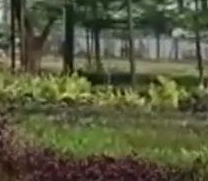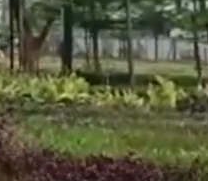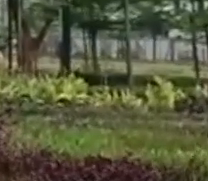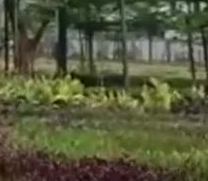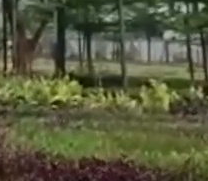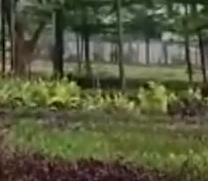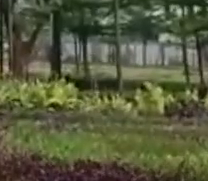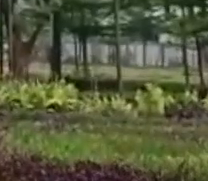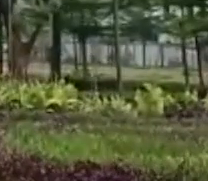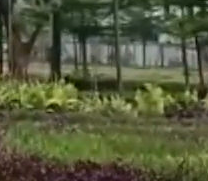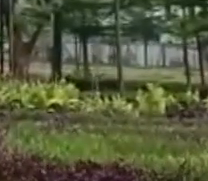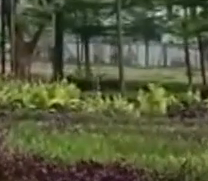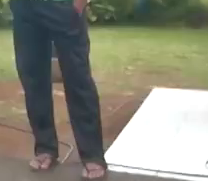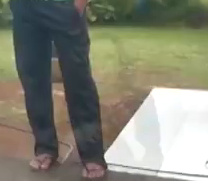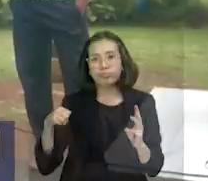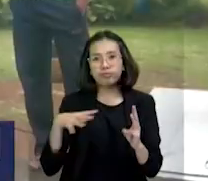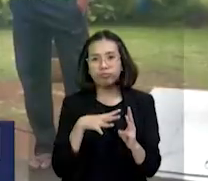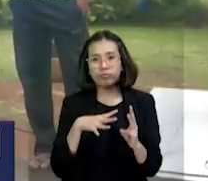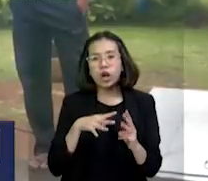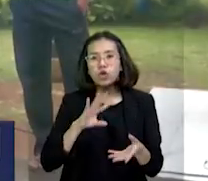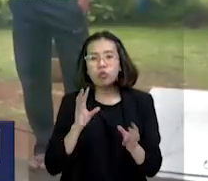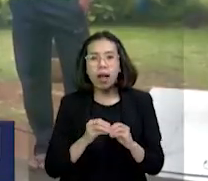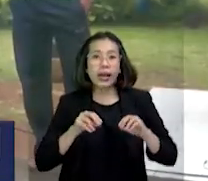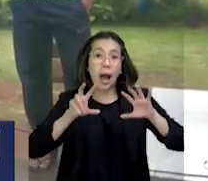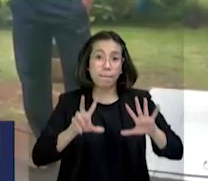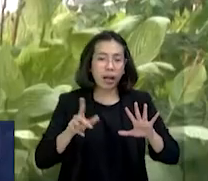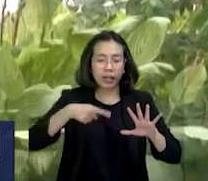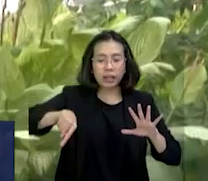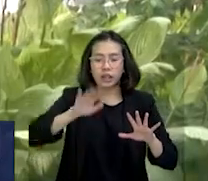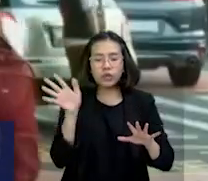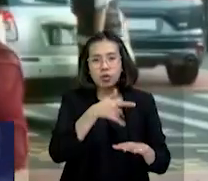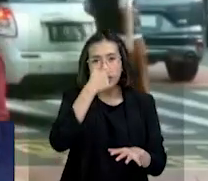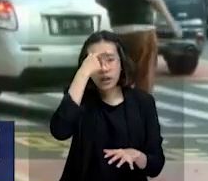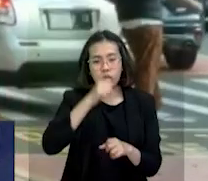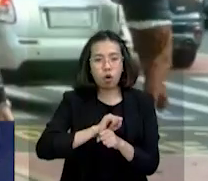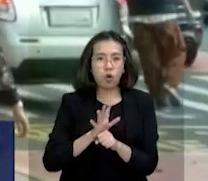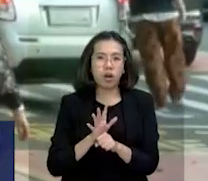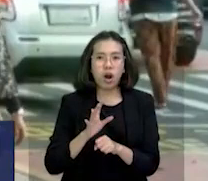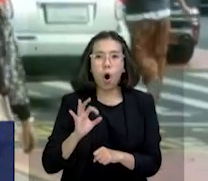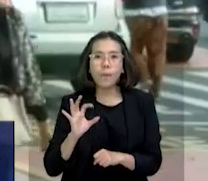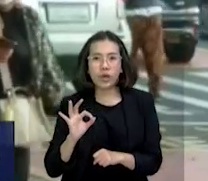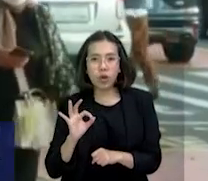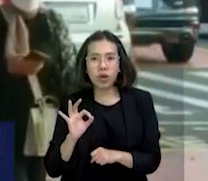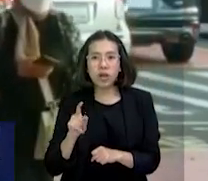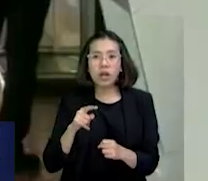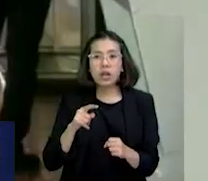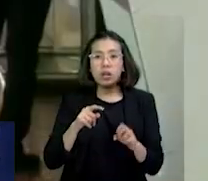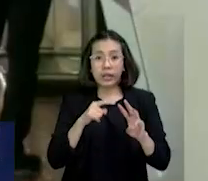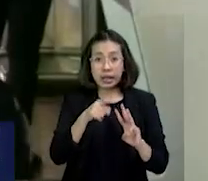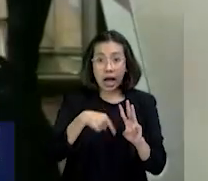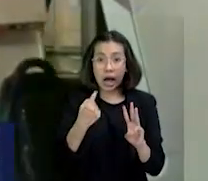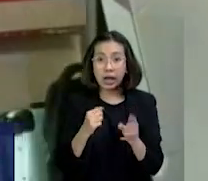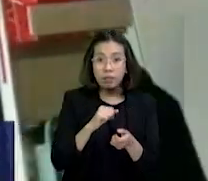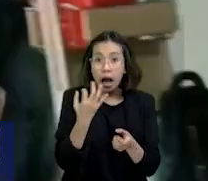Hingga saat ini total 8 kasus varian Omikron di tanah air. 3 kasus baru berasal dari 2 pekerja